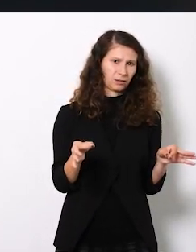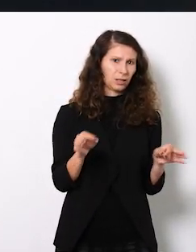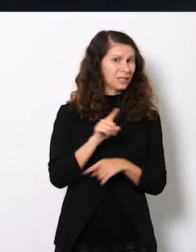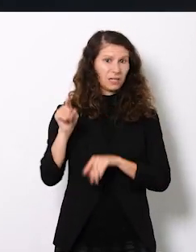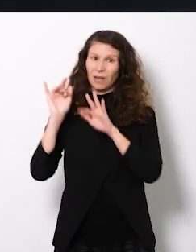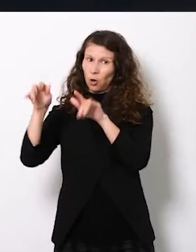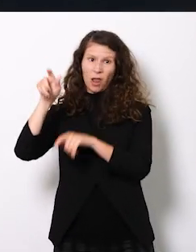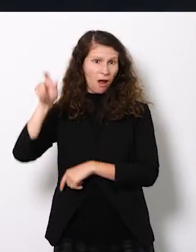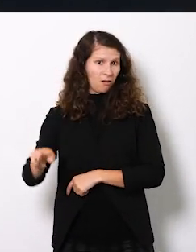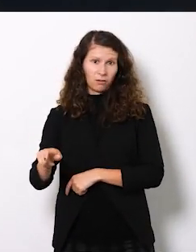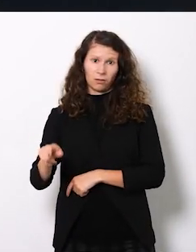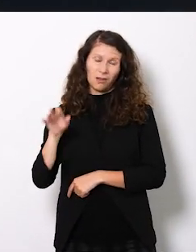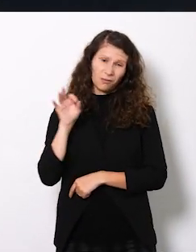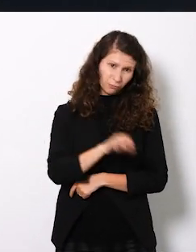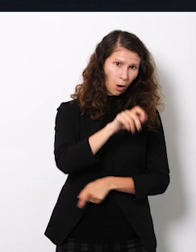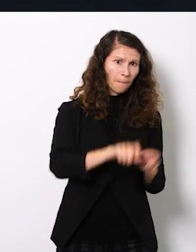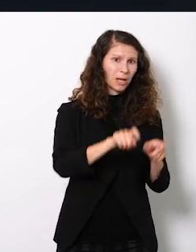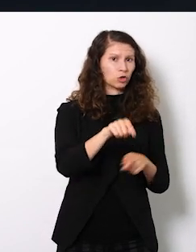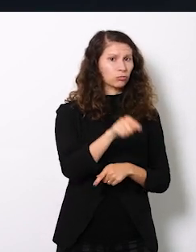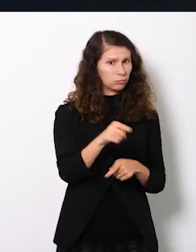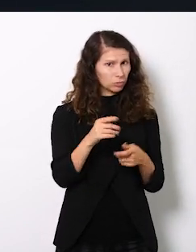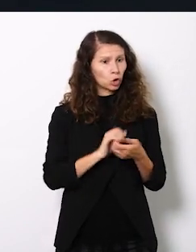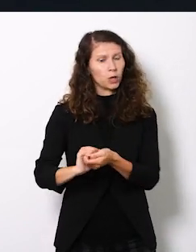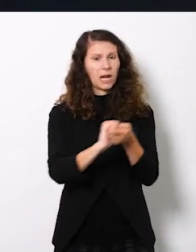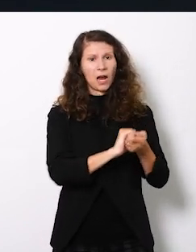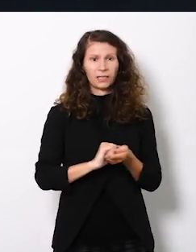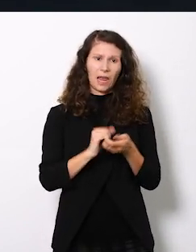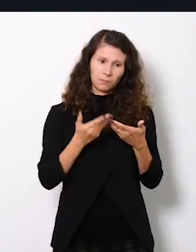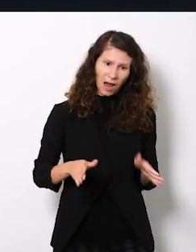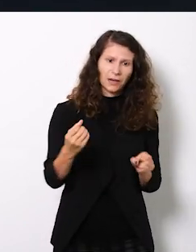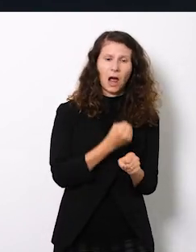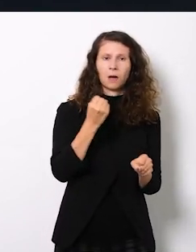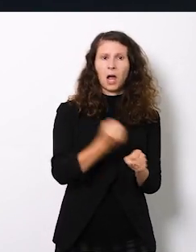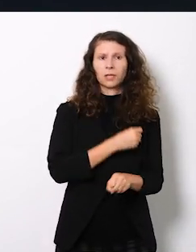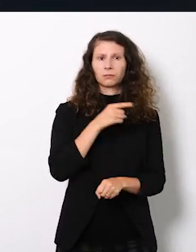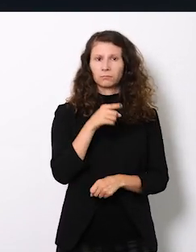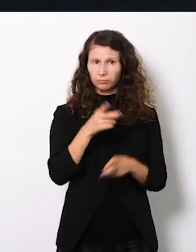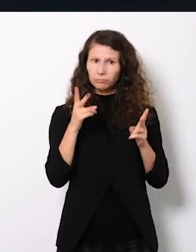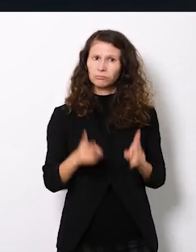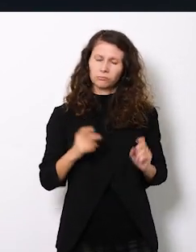sondern ausgerechnet für Menschen, die auf Solidarität angewiesen sind und die sich mit Fleiß